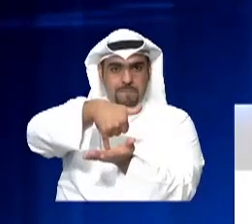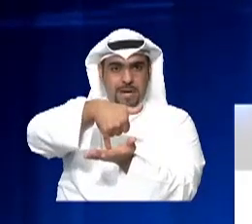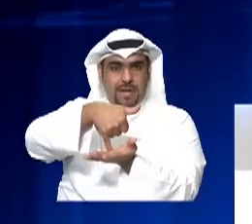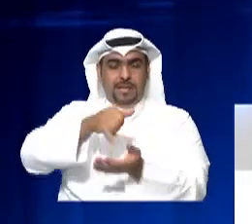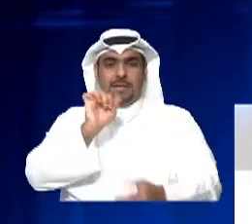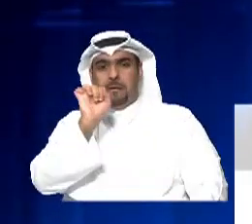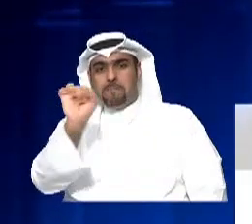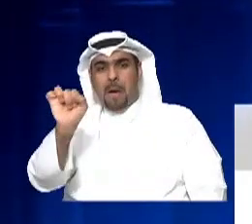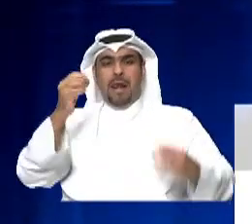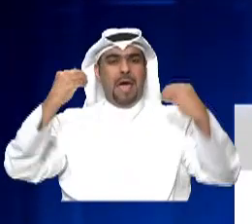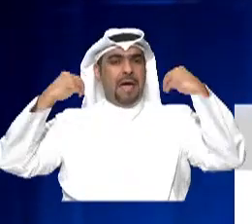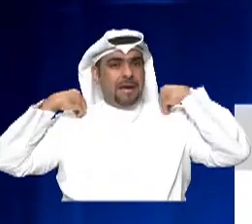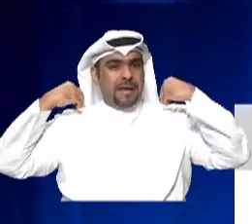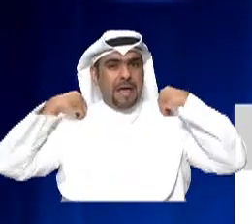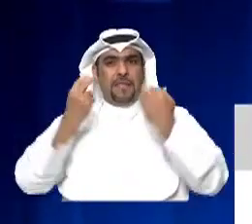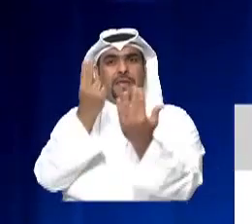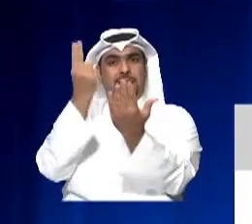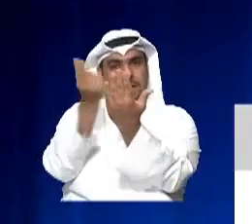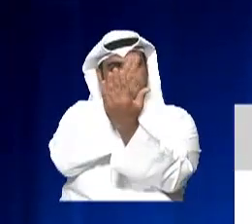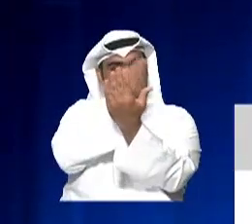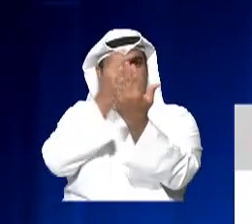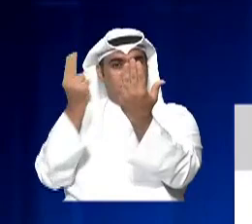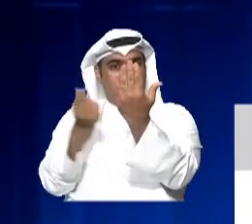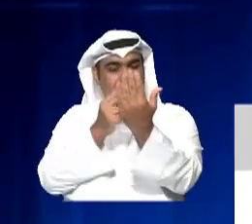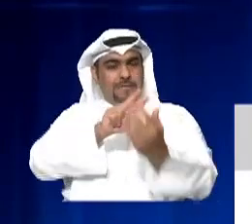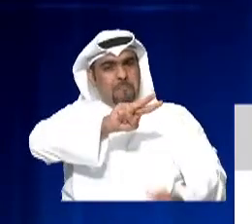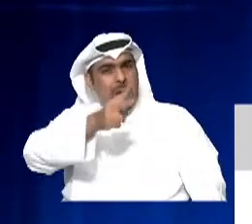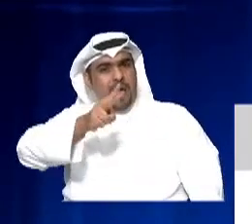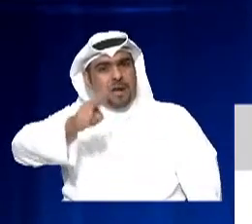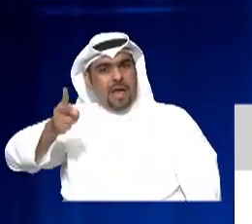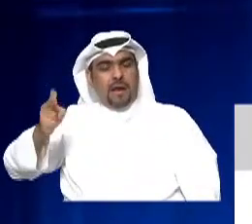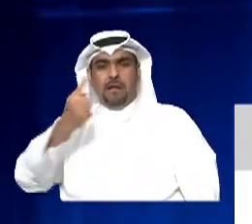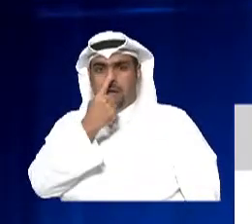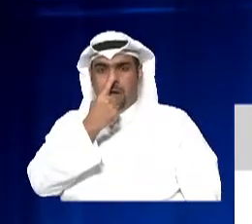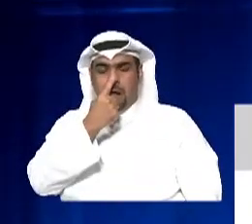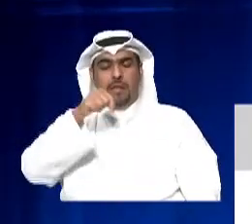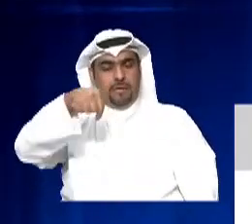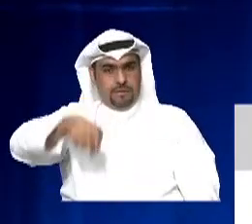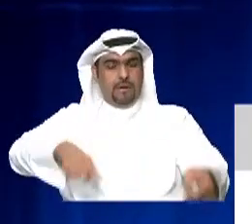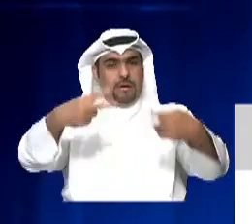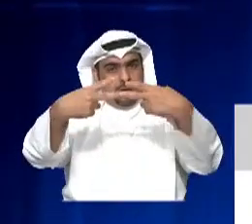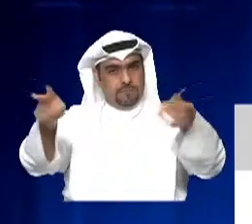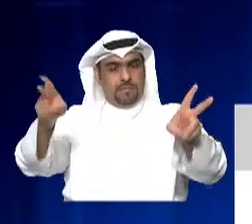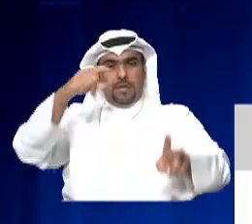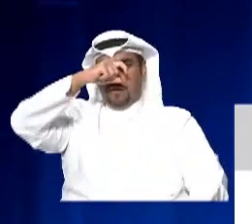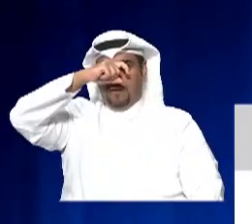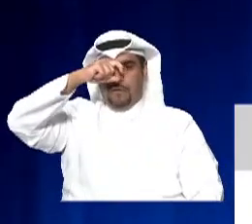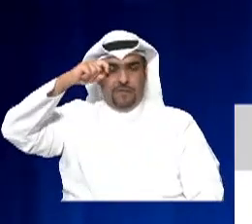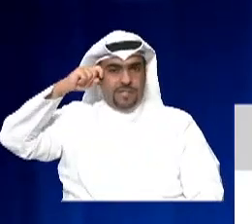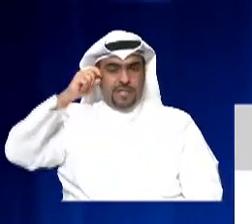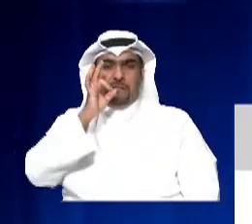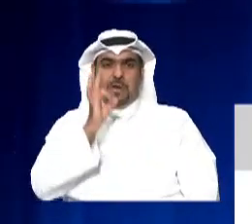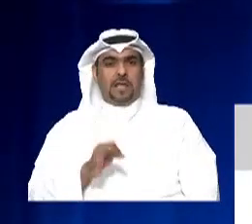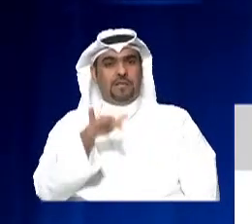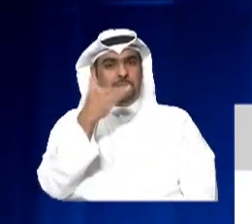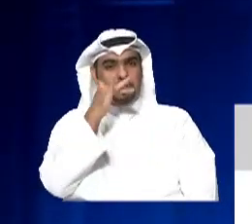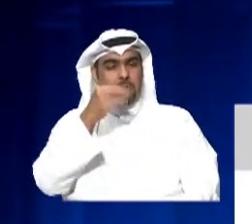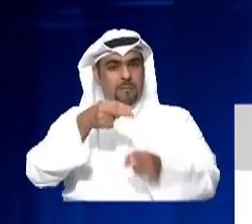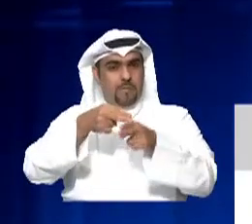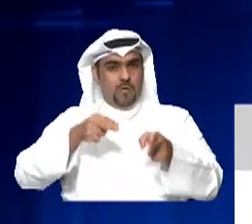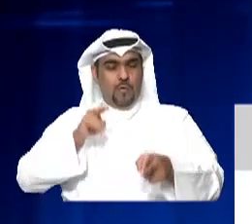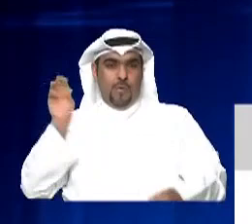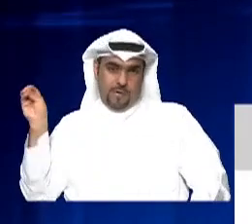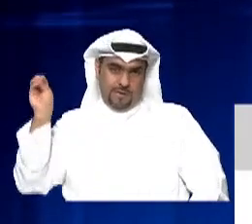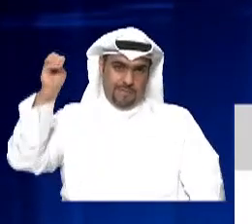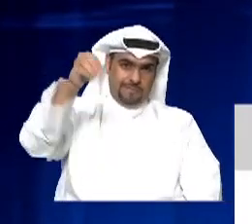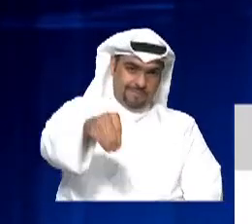مبينه اهتمامها البالغ بالصراعات الابداعيه وحرصها على مشاركه الشباب الكويتي المتميز في اللقاءات